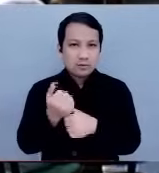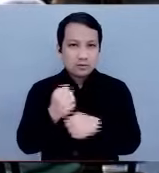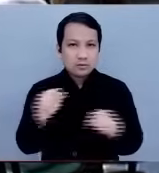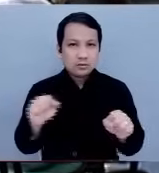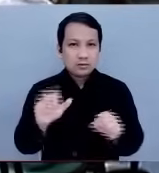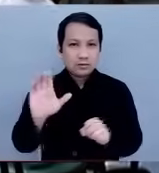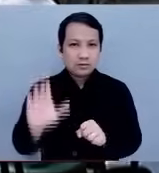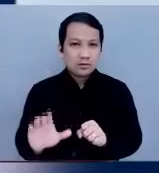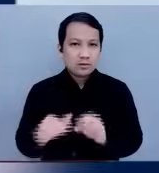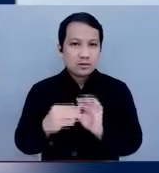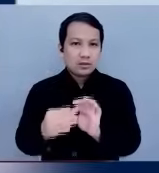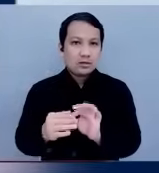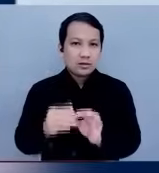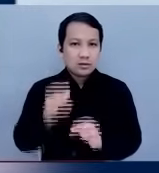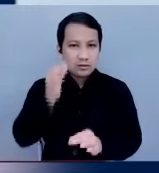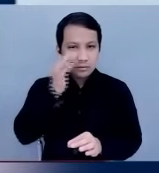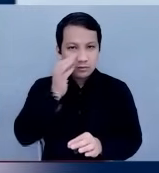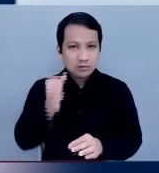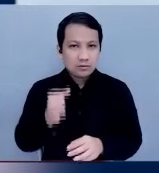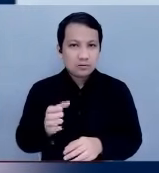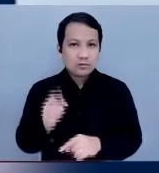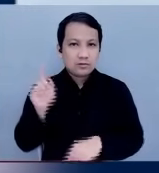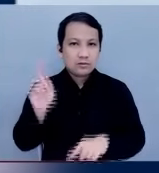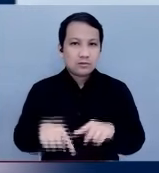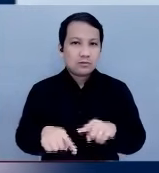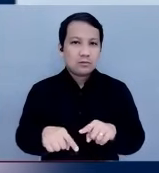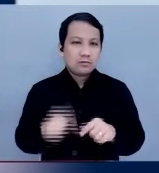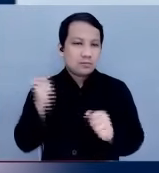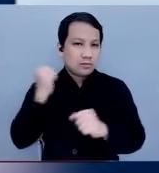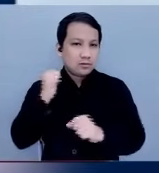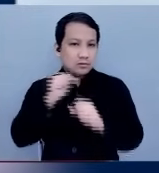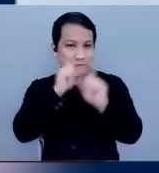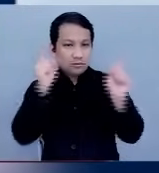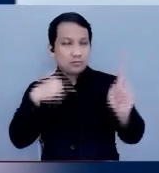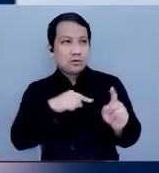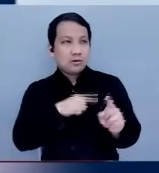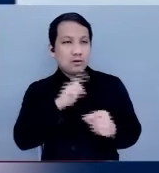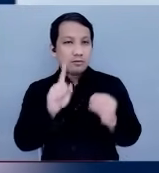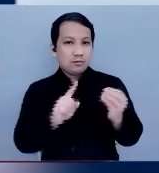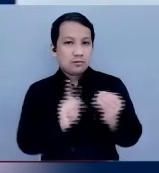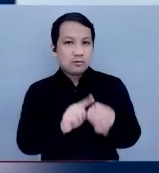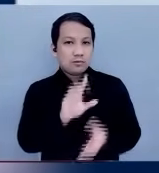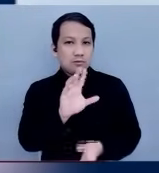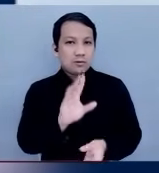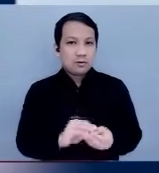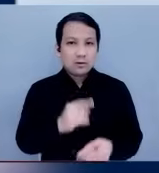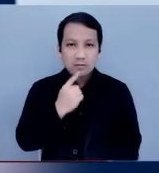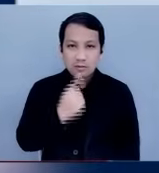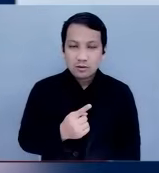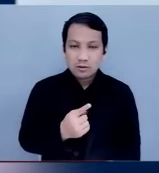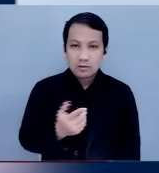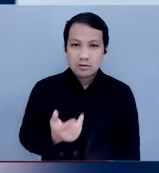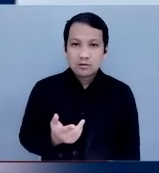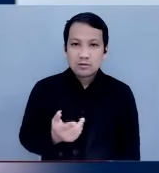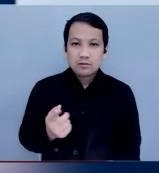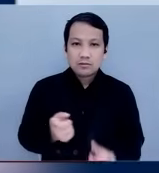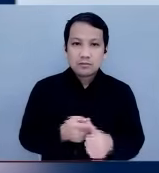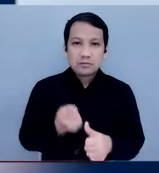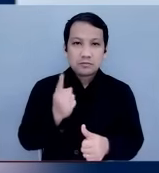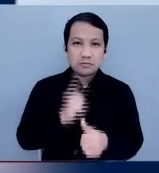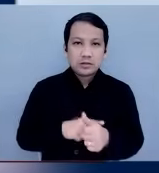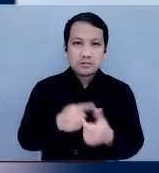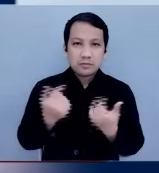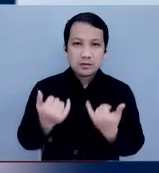Castro personally Mukhang hindi ko naman inasahan yung ganon talagang talagang ano no Parang parang first time ito na